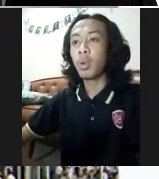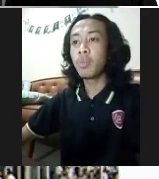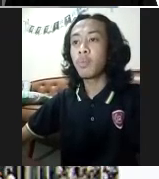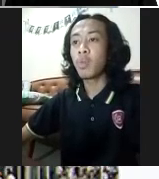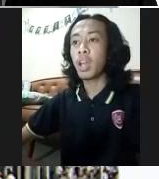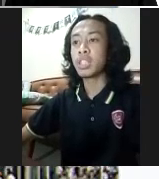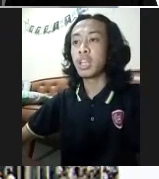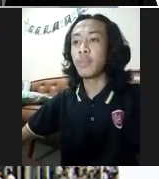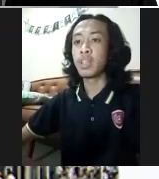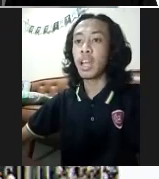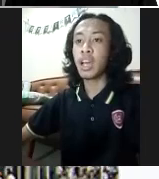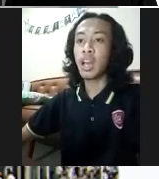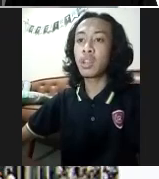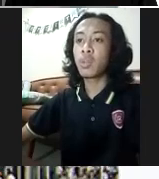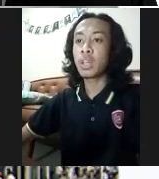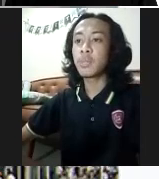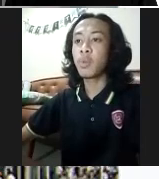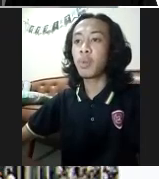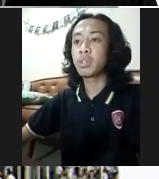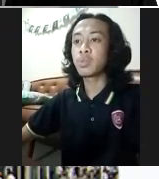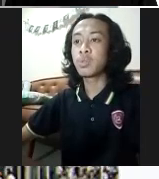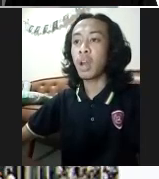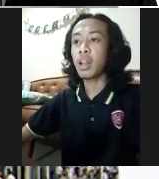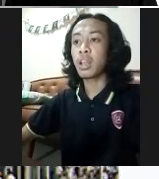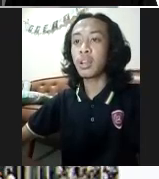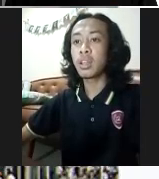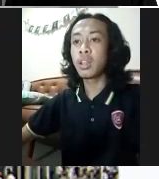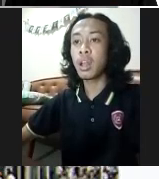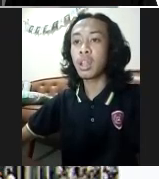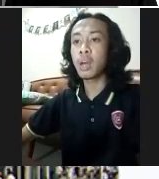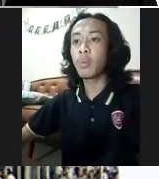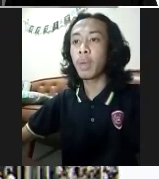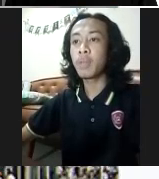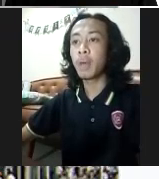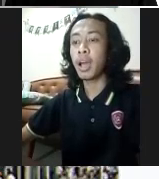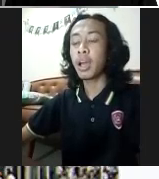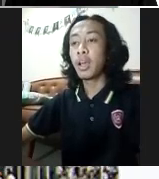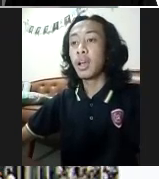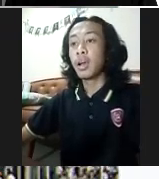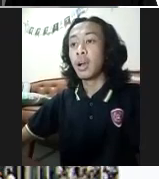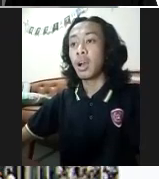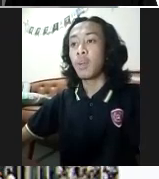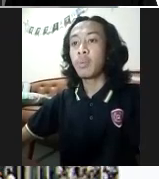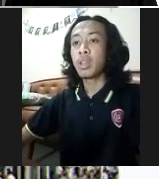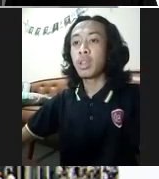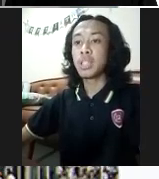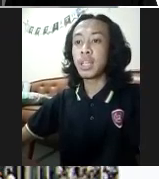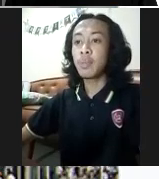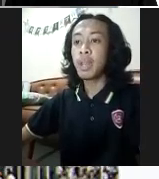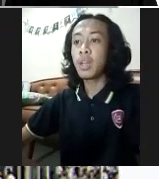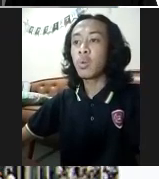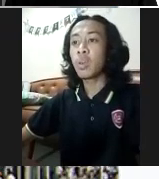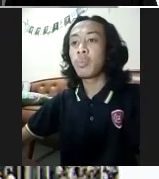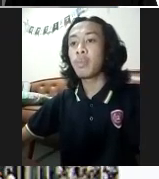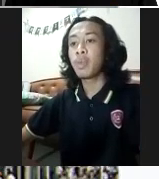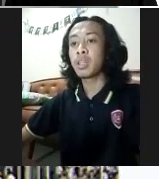di permukaan landscape, serta artikulasi penopang struktural yang terdiri dari tiga momen, di mana kanopi menyentuh landscape dan